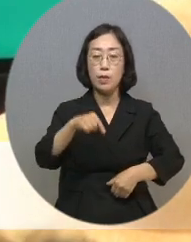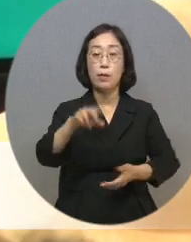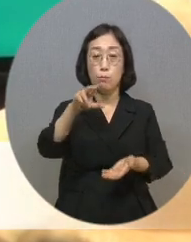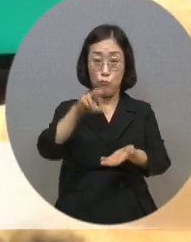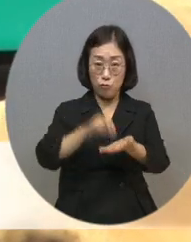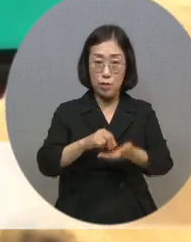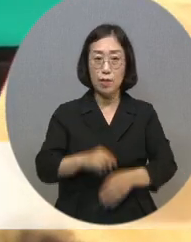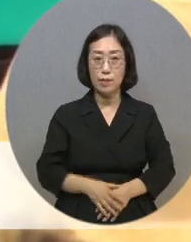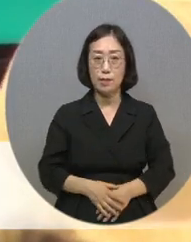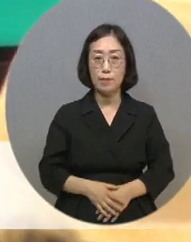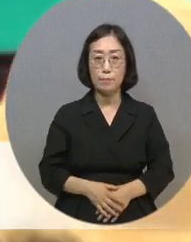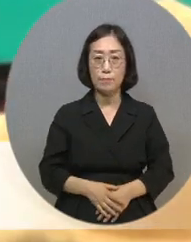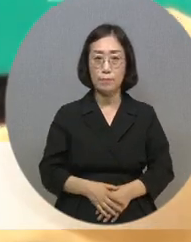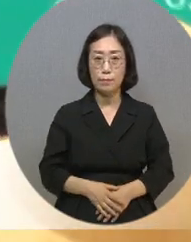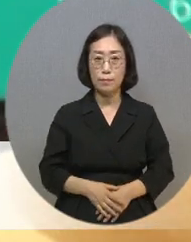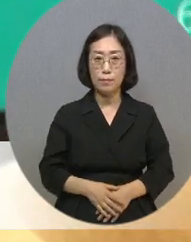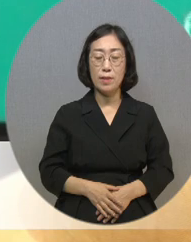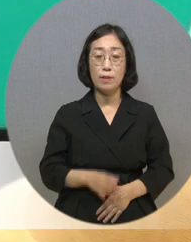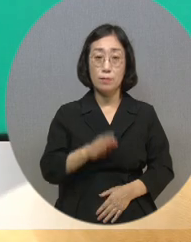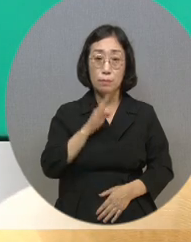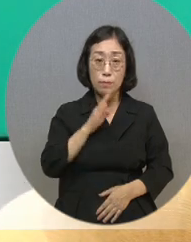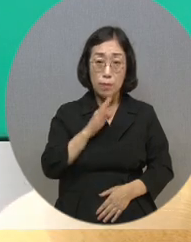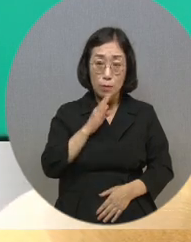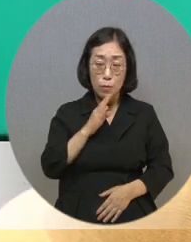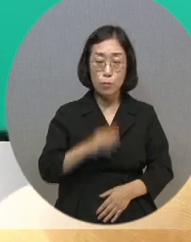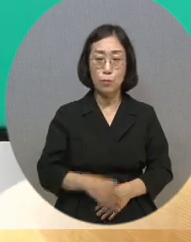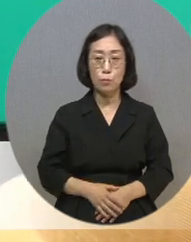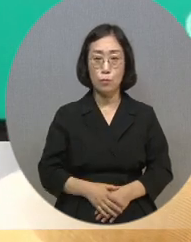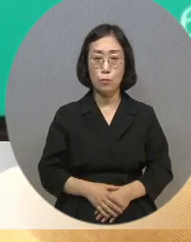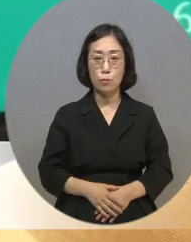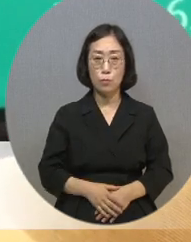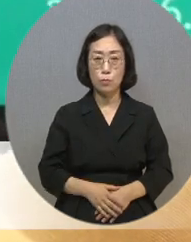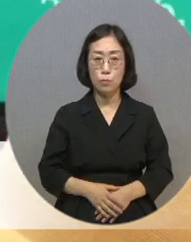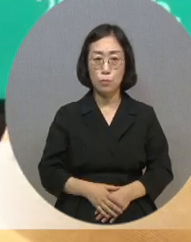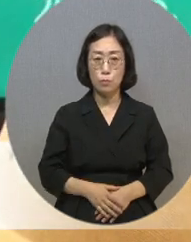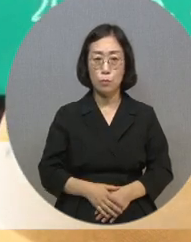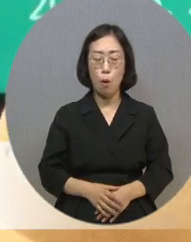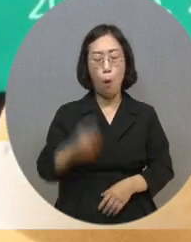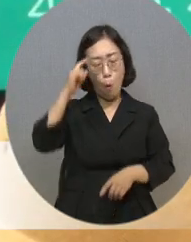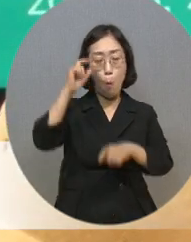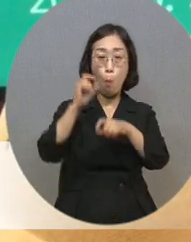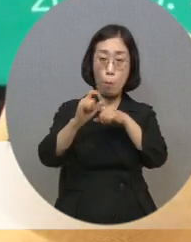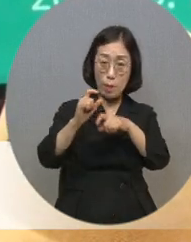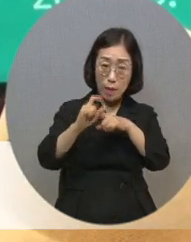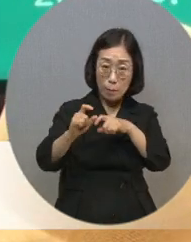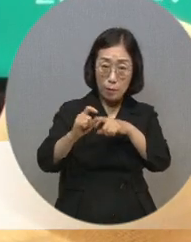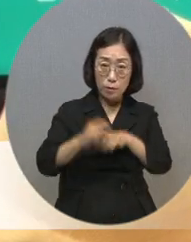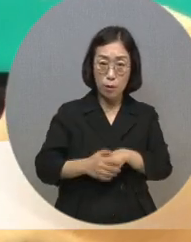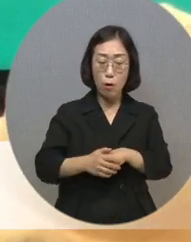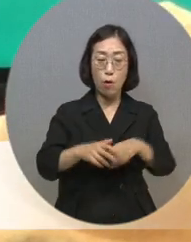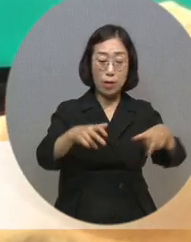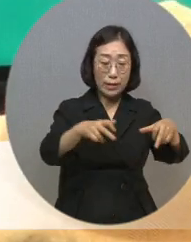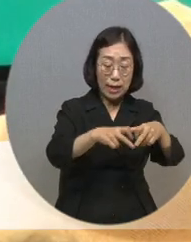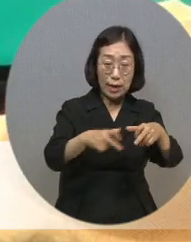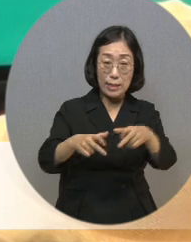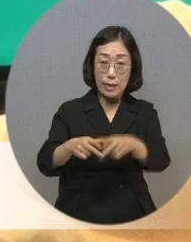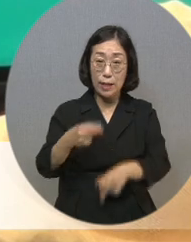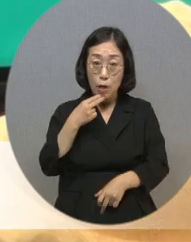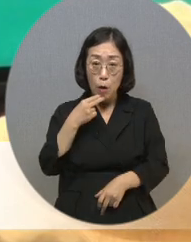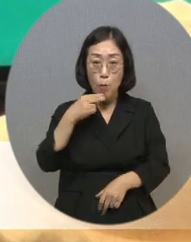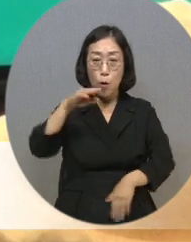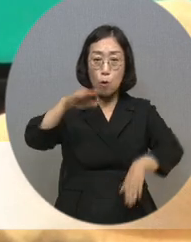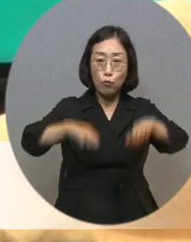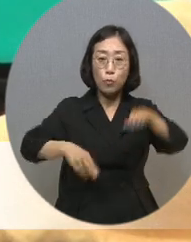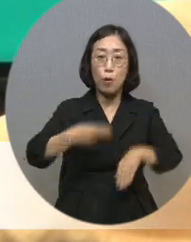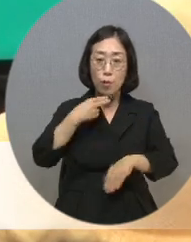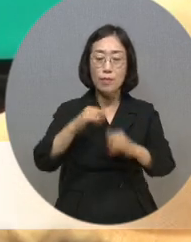문제를 정말로 고민하면서 정말로 장애인과 비장애인이 구별이 없는